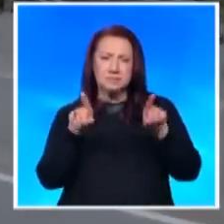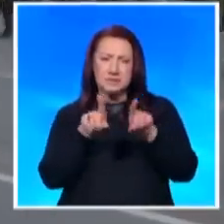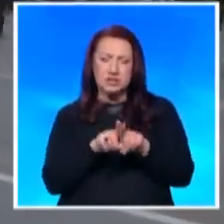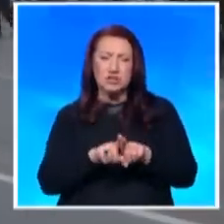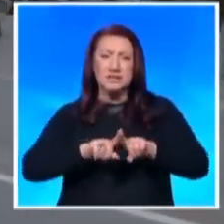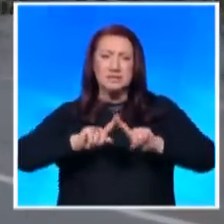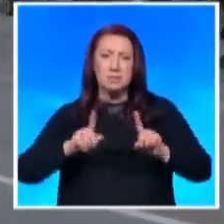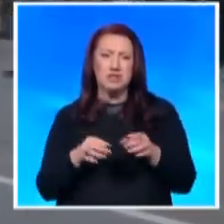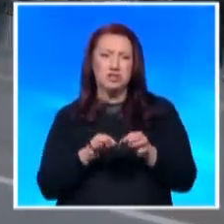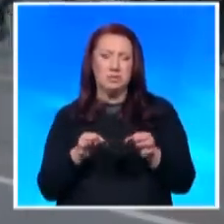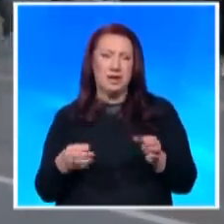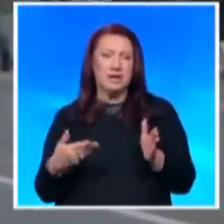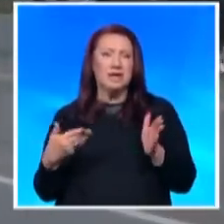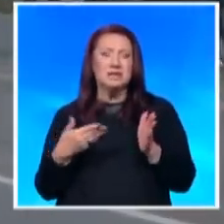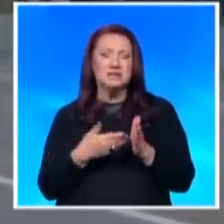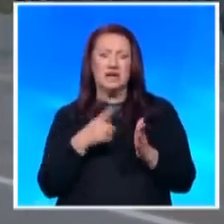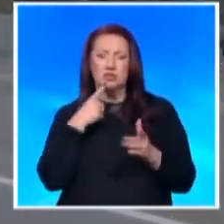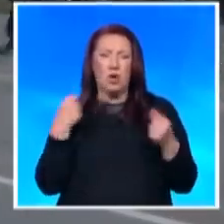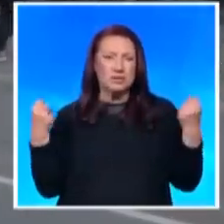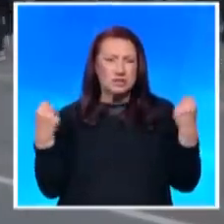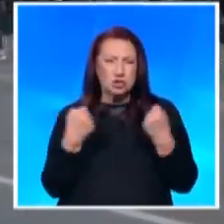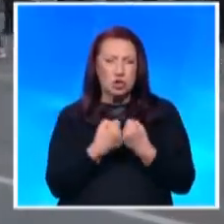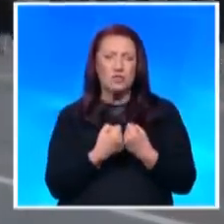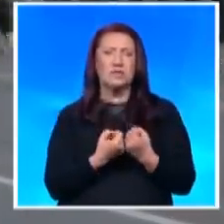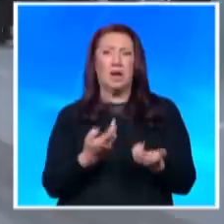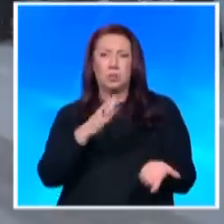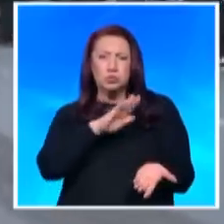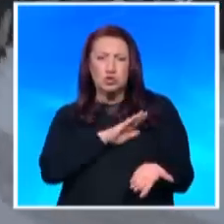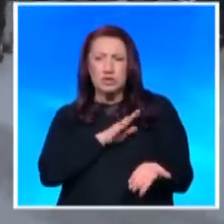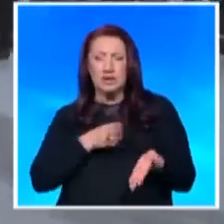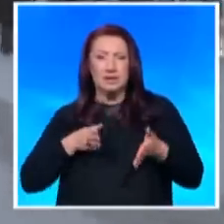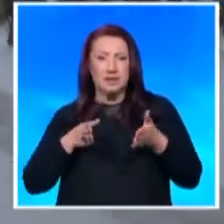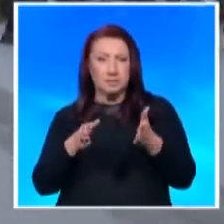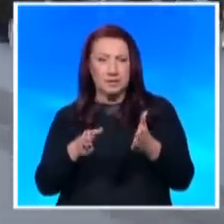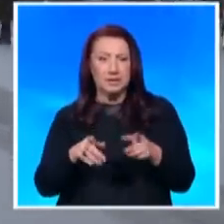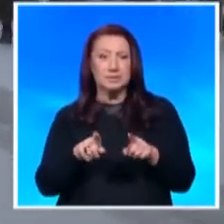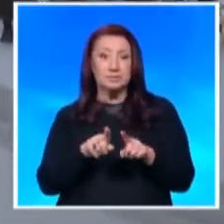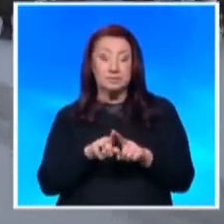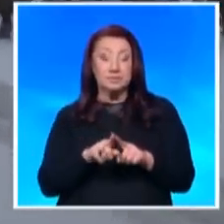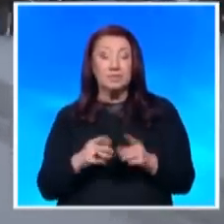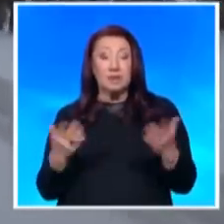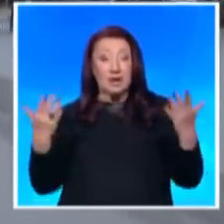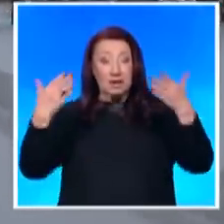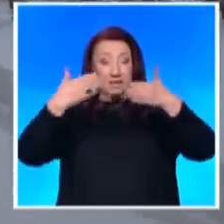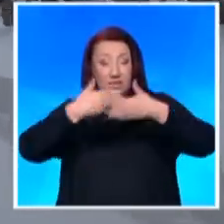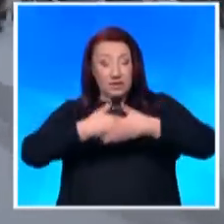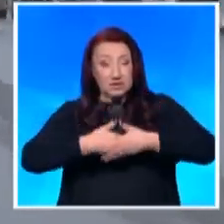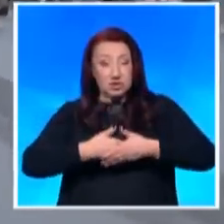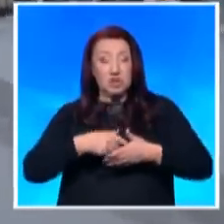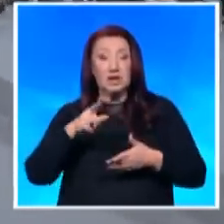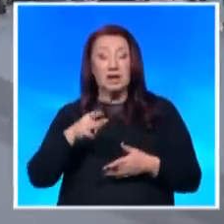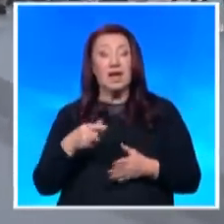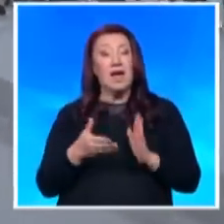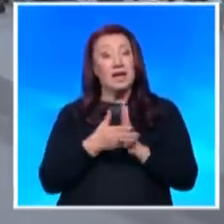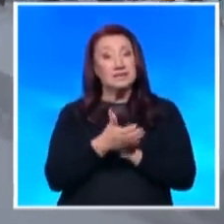мерки срещу войната на пътя. В тъмните часове на денонощието пък експерти от Европейския център за транспортни политики ще